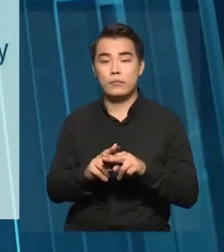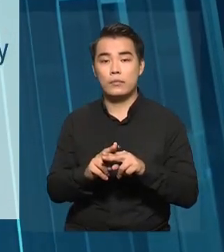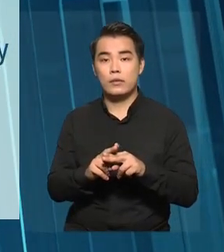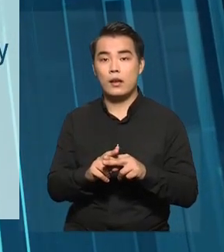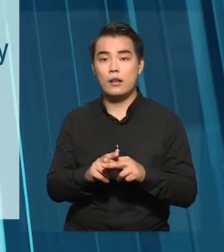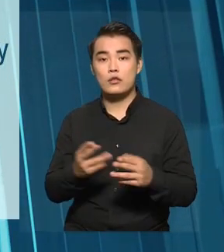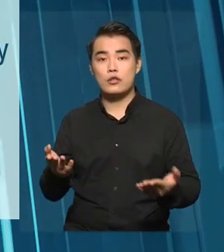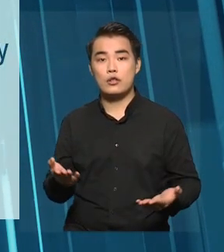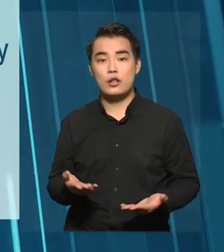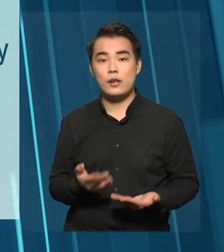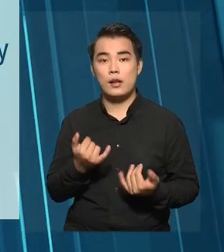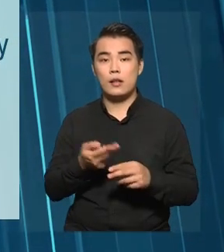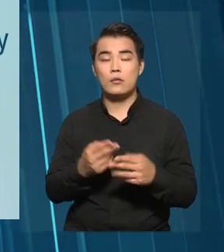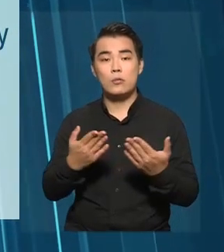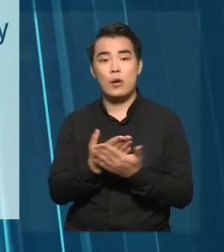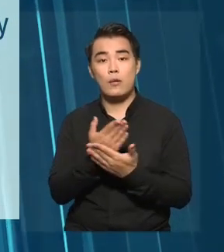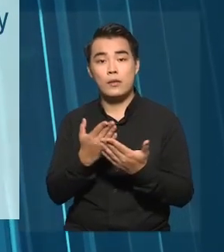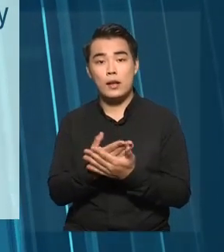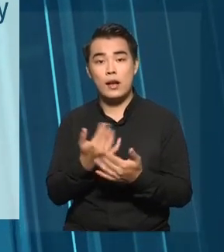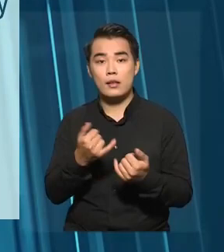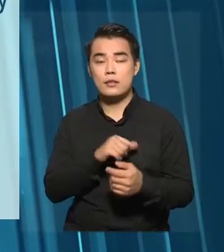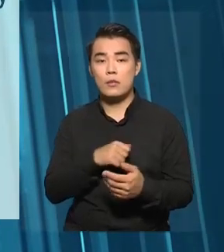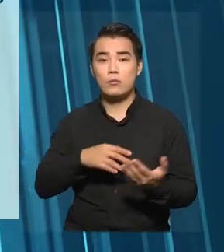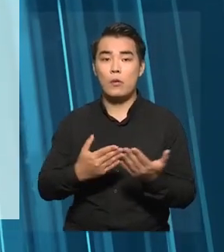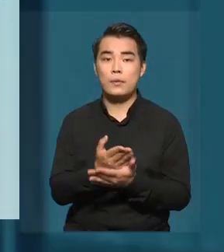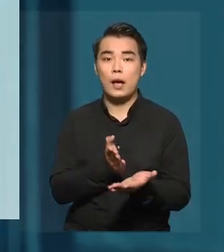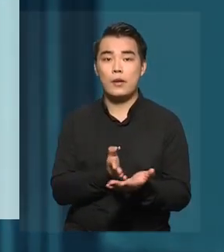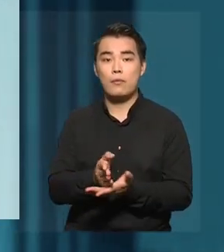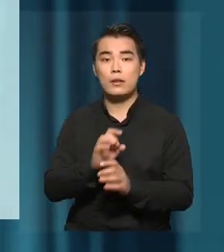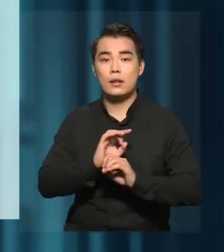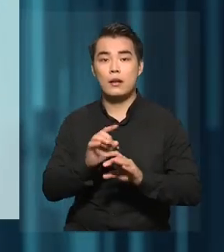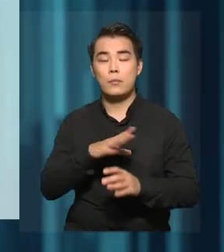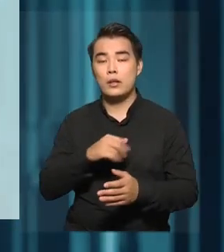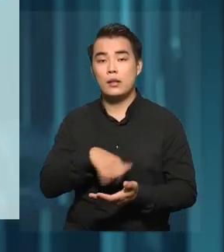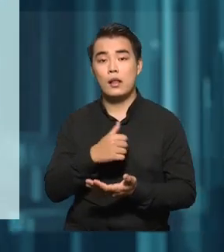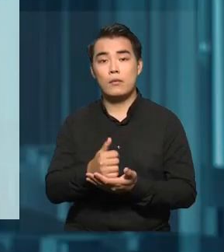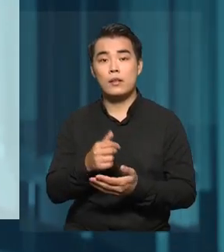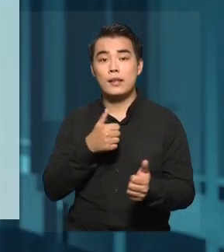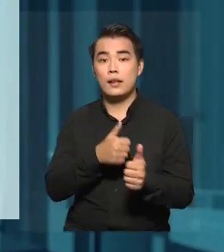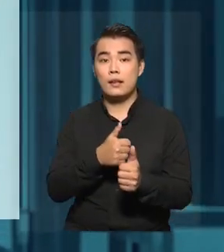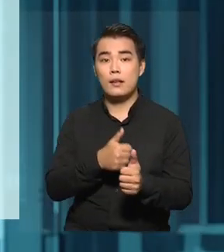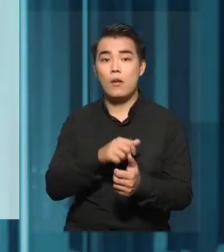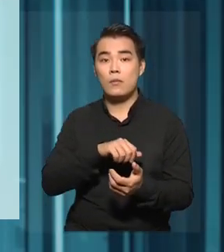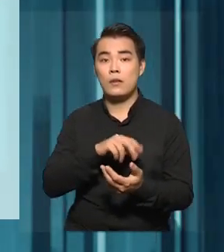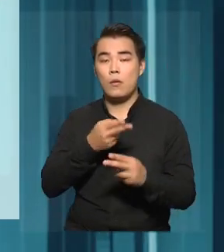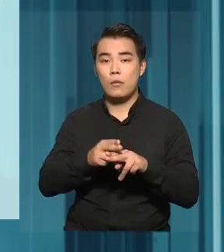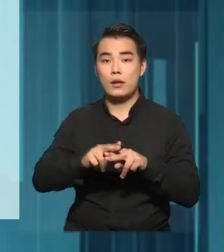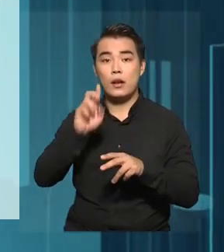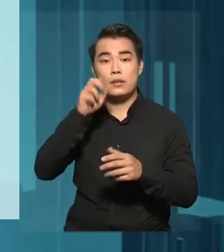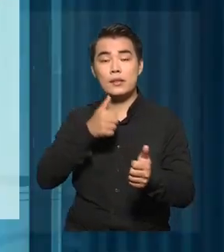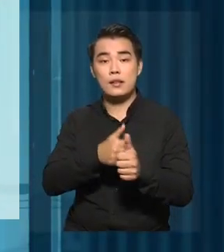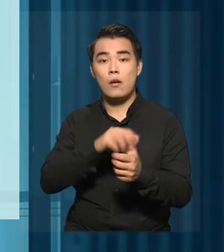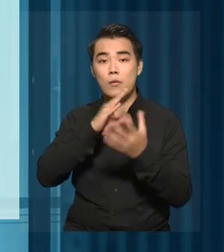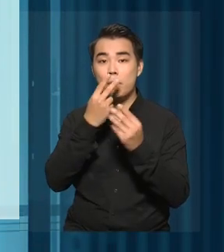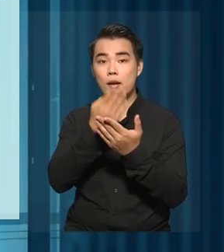саяси реформалары өңірдегі саяси жаңғырту ісінің жаңа бағыттарын айқындауда. Мемлекеттік кеңесші Ерлан Қарин саяси науқанға